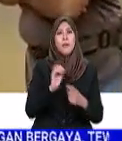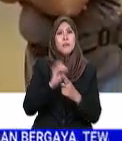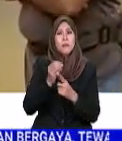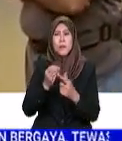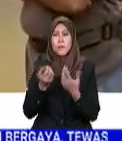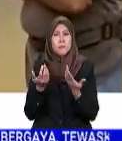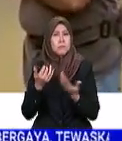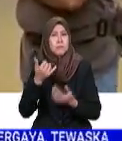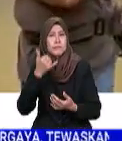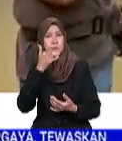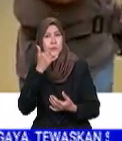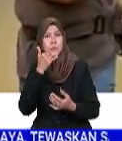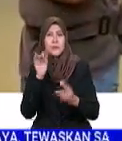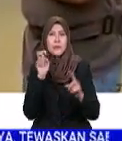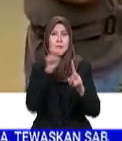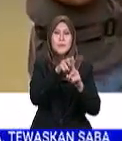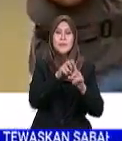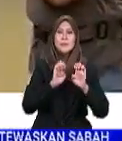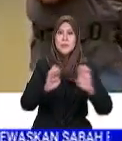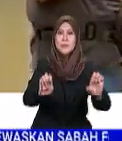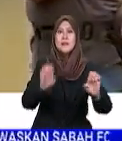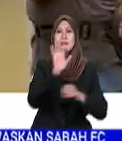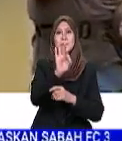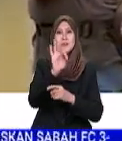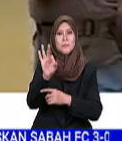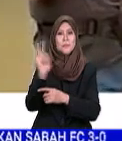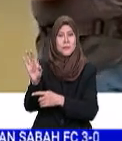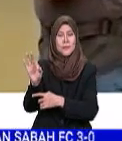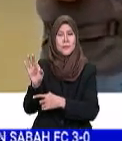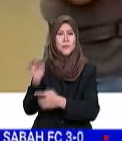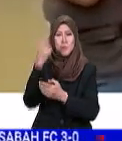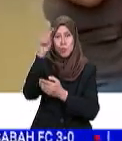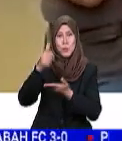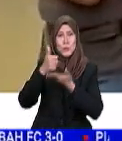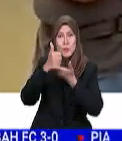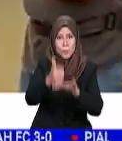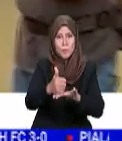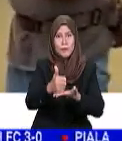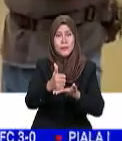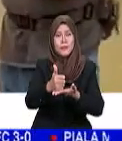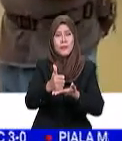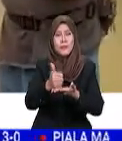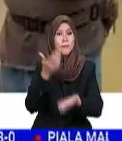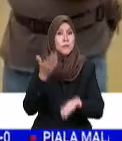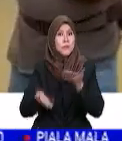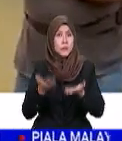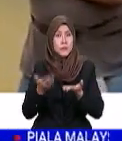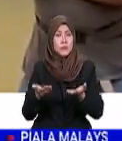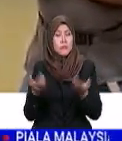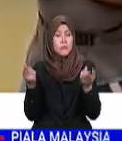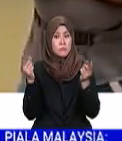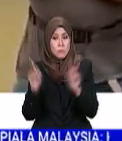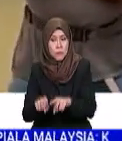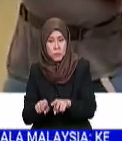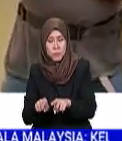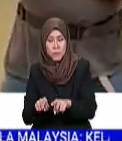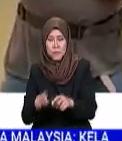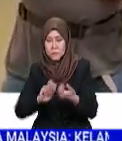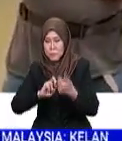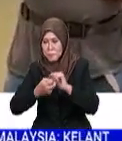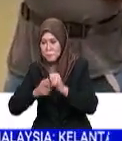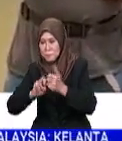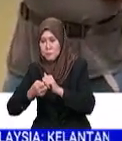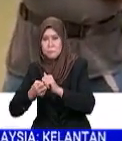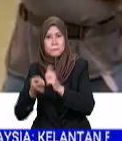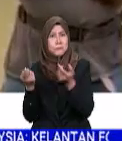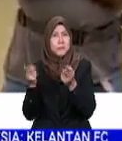talian kecemasan 999 untuk bantuan andai kata pada ketika itu kita dihadapi sebarang masalah dan